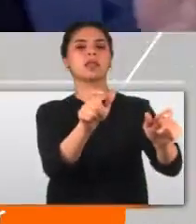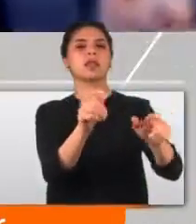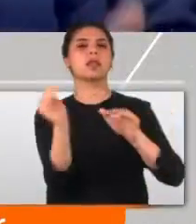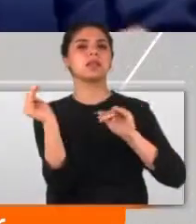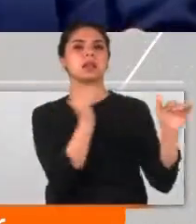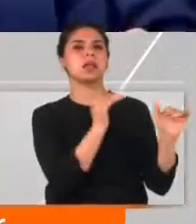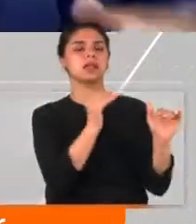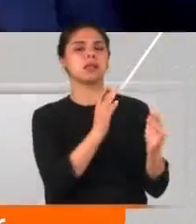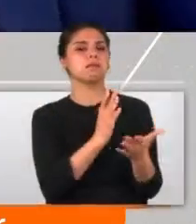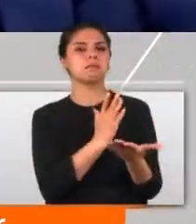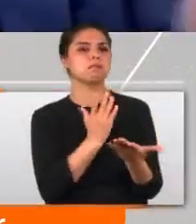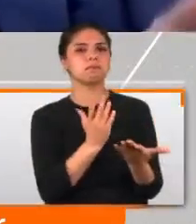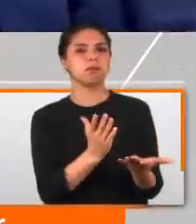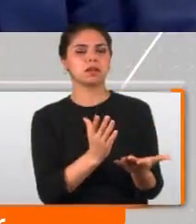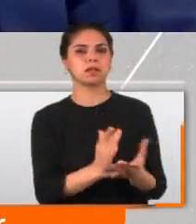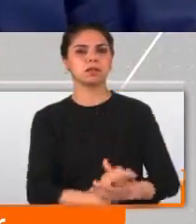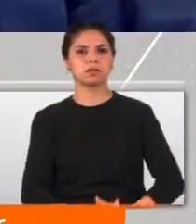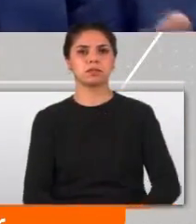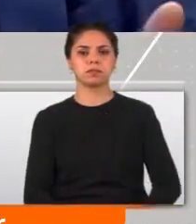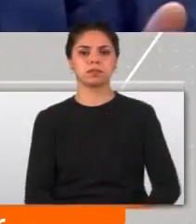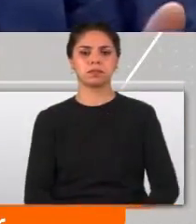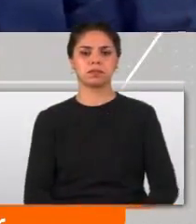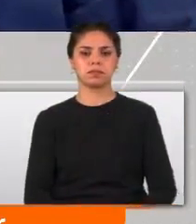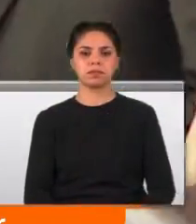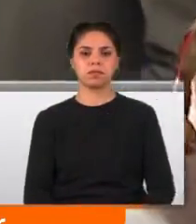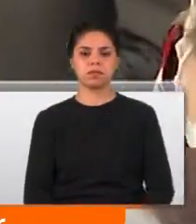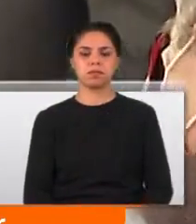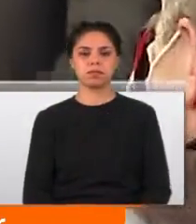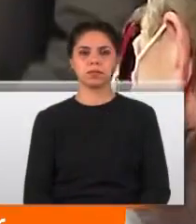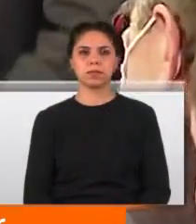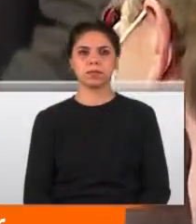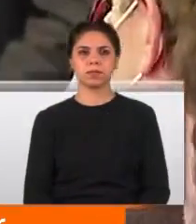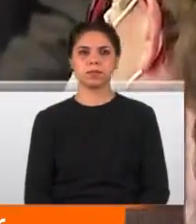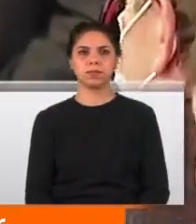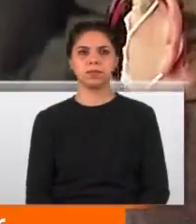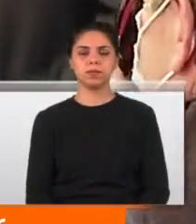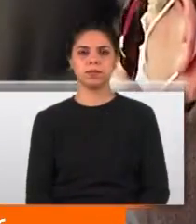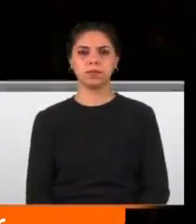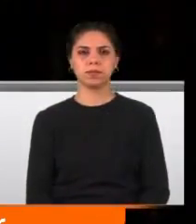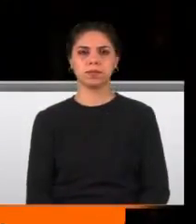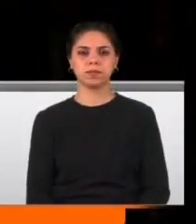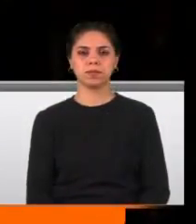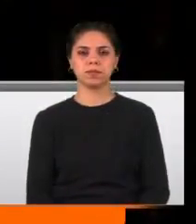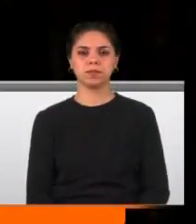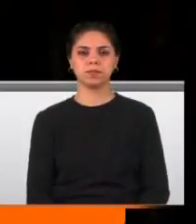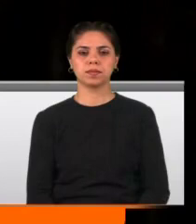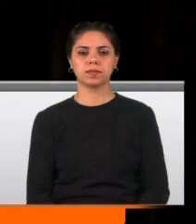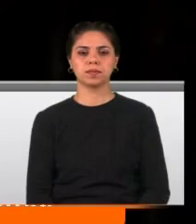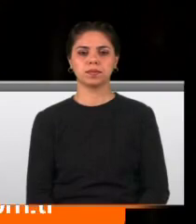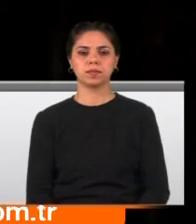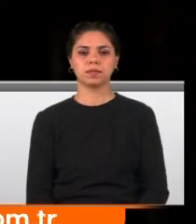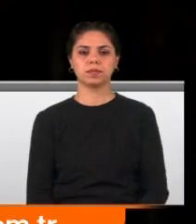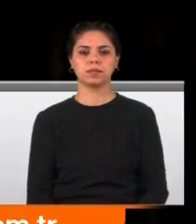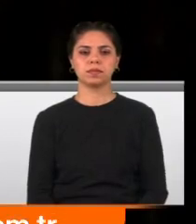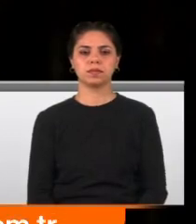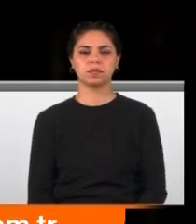desteği. Altılı Masa'nın işte Cumhurbaşkanı adayı olarak ortaya çıkan Kılıçdaroğlu desteklenecek bir adaydır. Biz bu tutumu